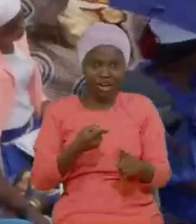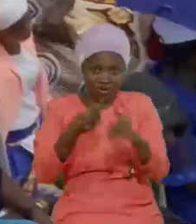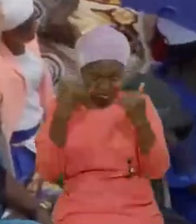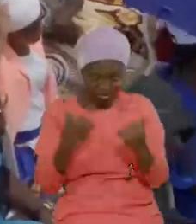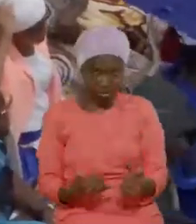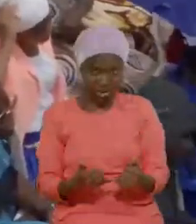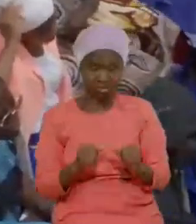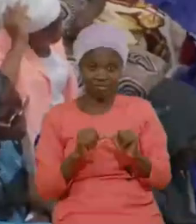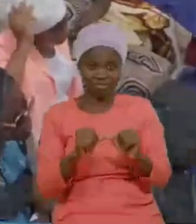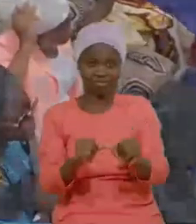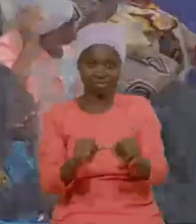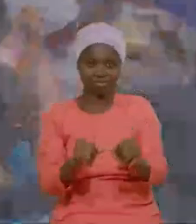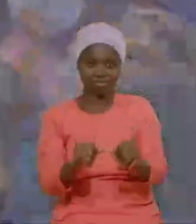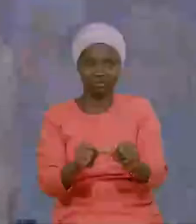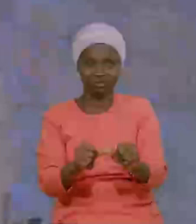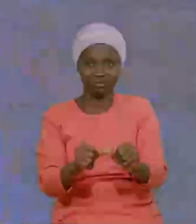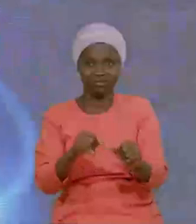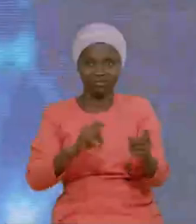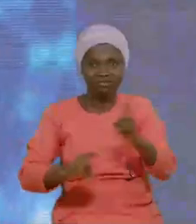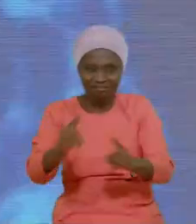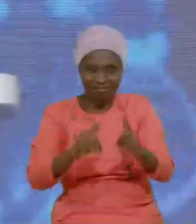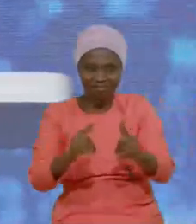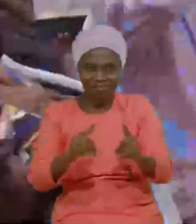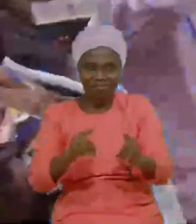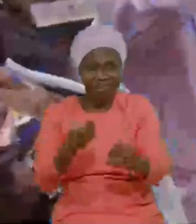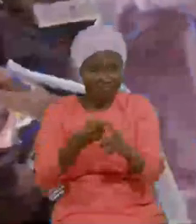Sur qui? À partir de maintenant,